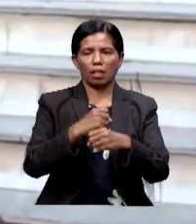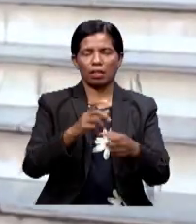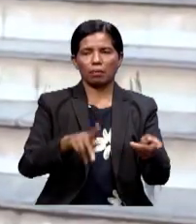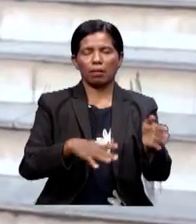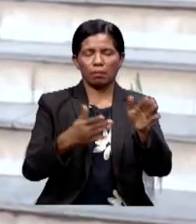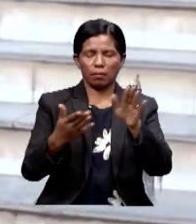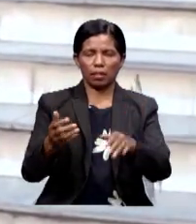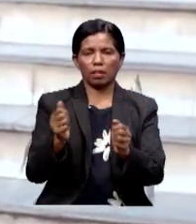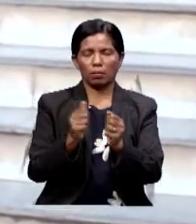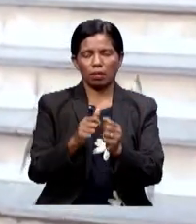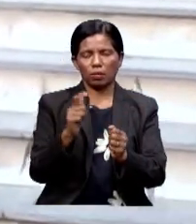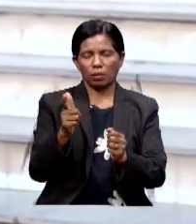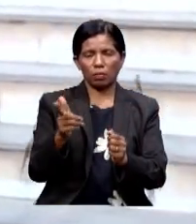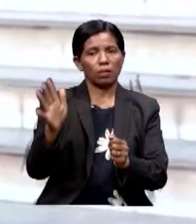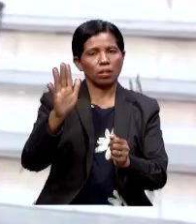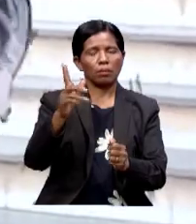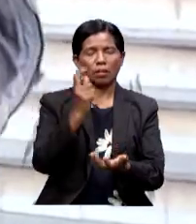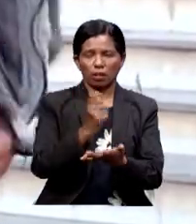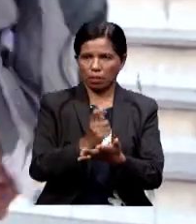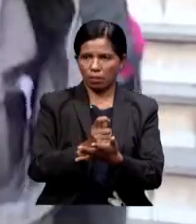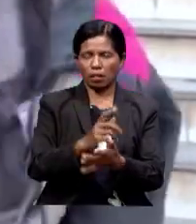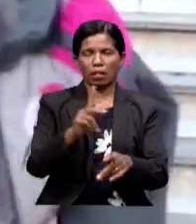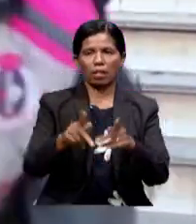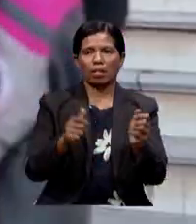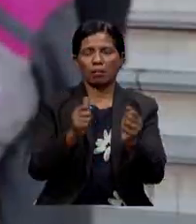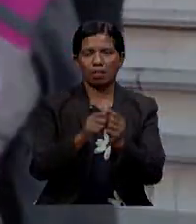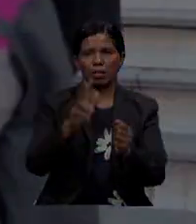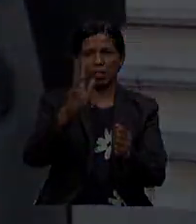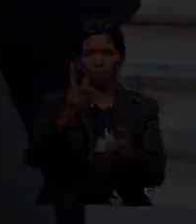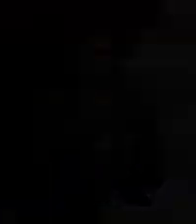e maliu rihun ruanulu iha Turkia no hamate e maliu rihun tolu iha Siriam.